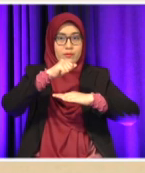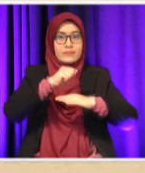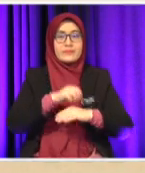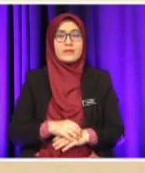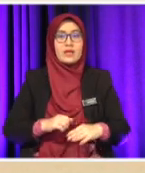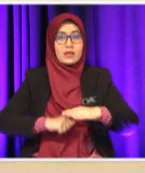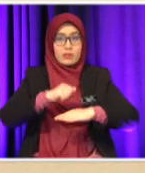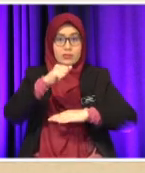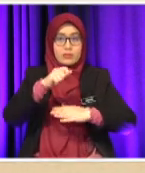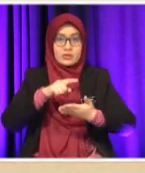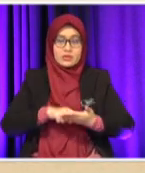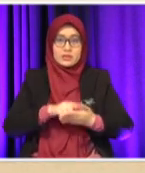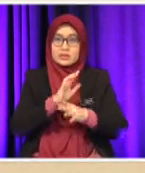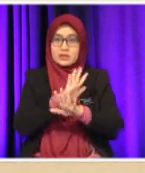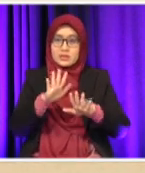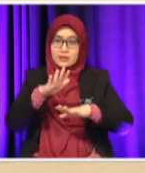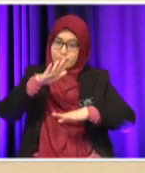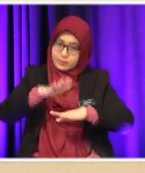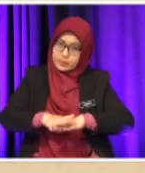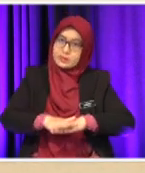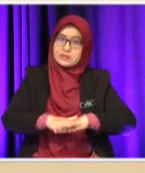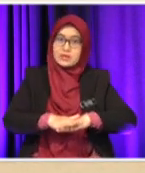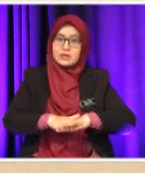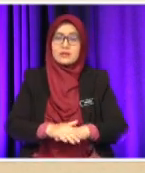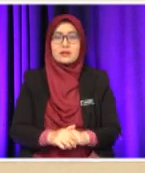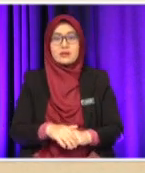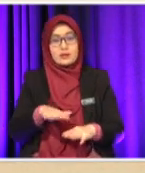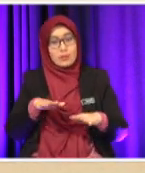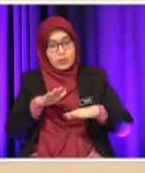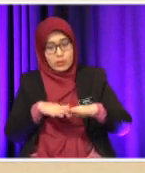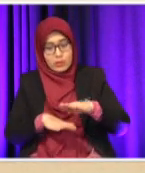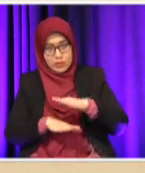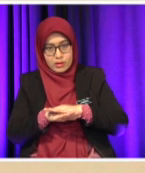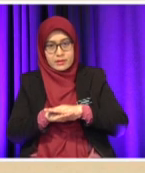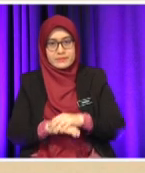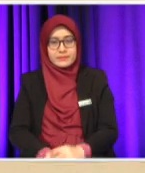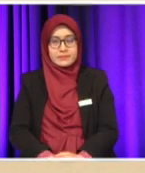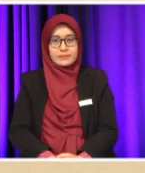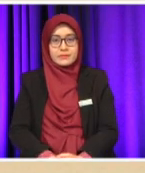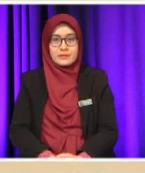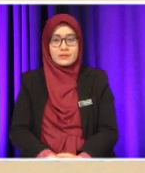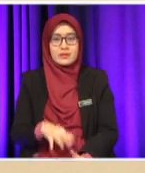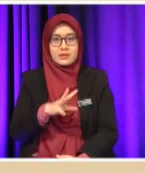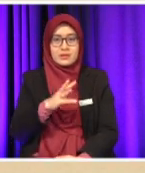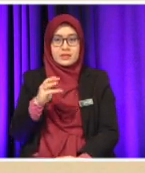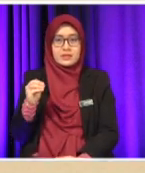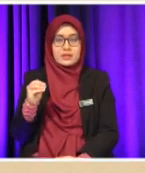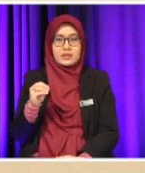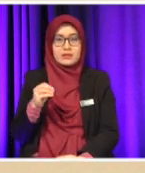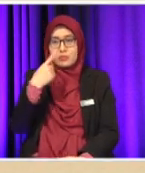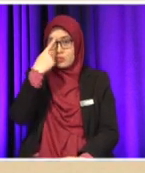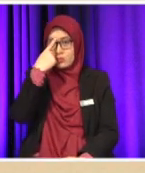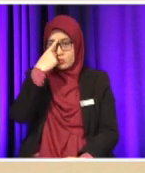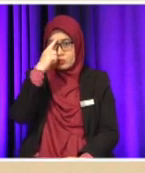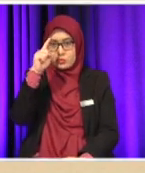terapung di permukaan air Kemudian untuk tenggelam sepenuhnya daripada